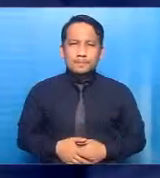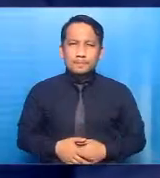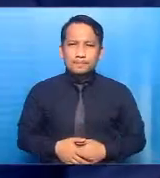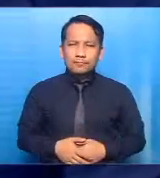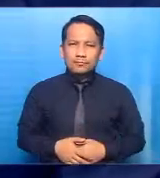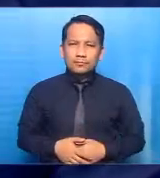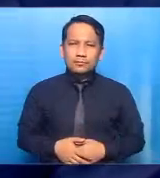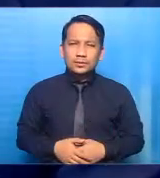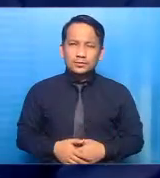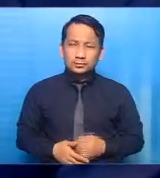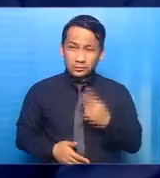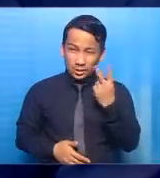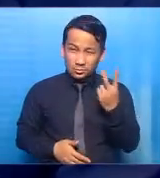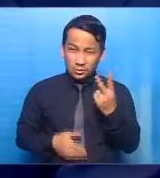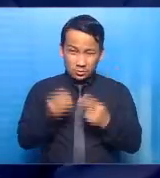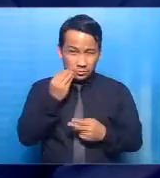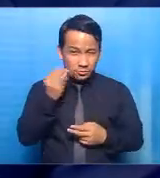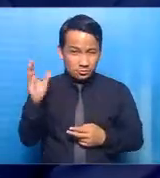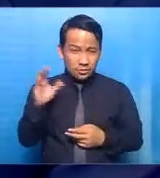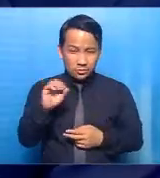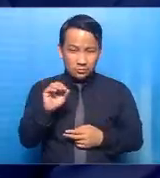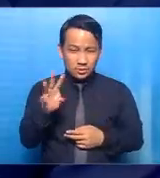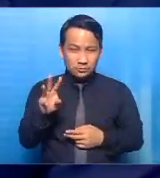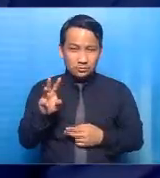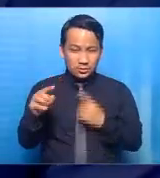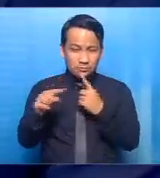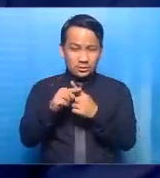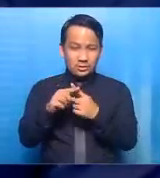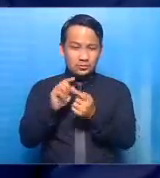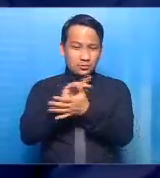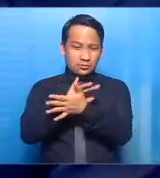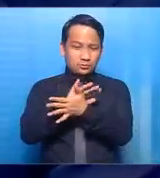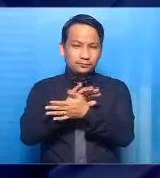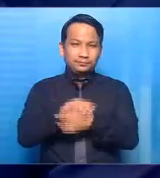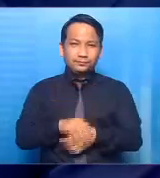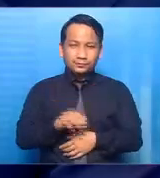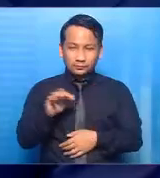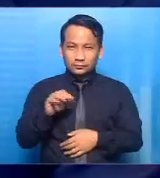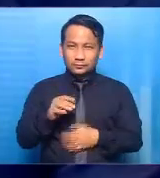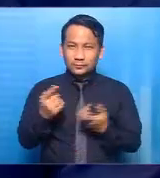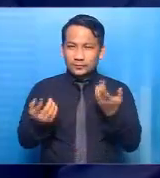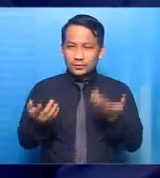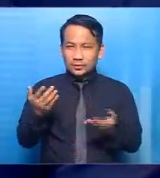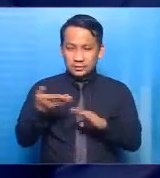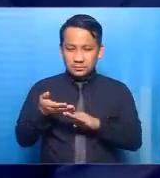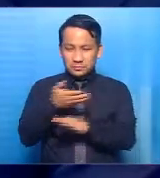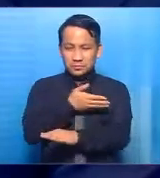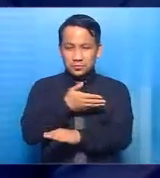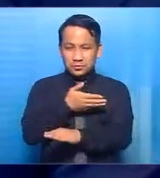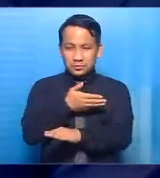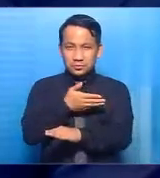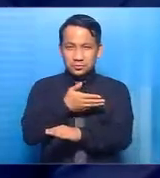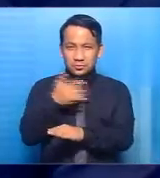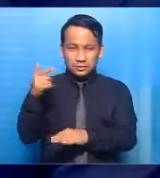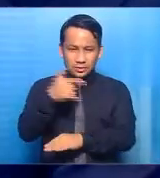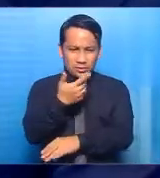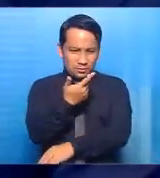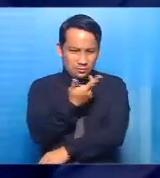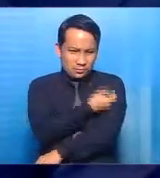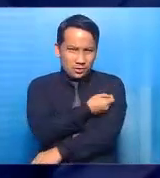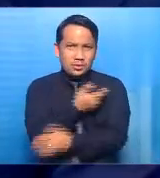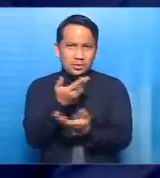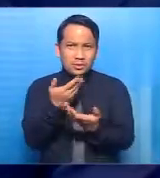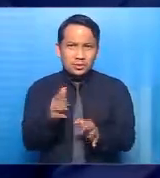Dalawang umuwing OFW na nasa Cebu ang nagpositibo sa COVID-19. Ang 60, bago dumating sa bansa, ay naturukan na sila